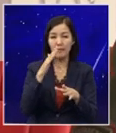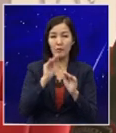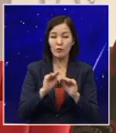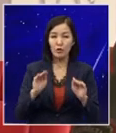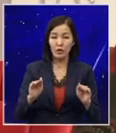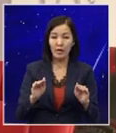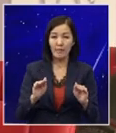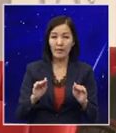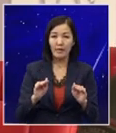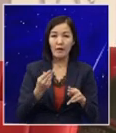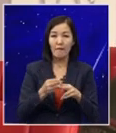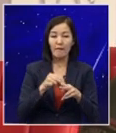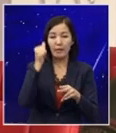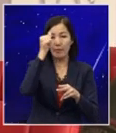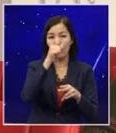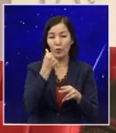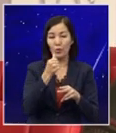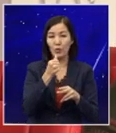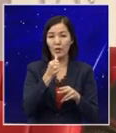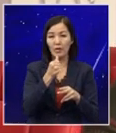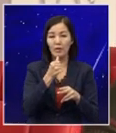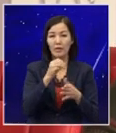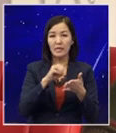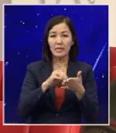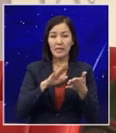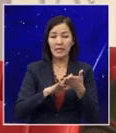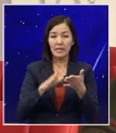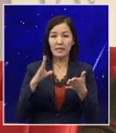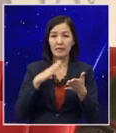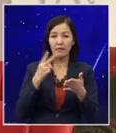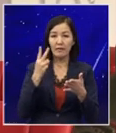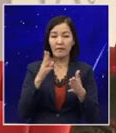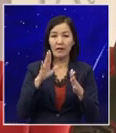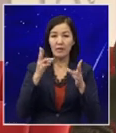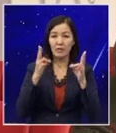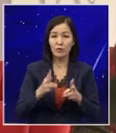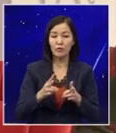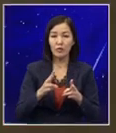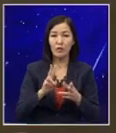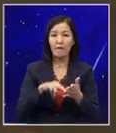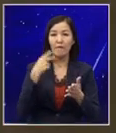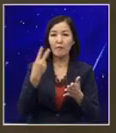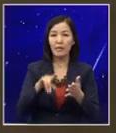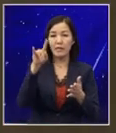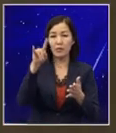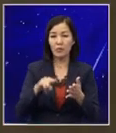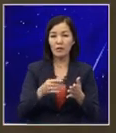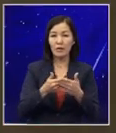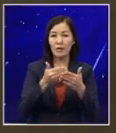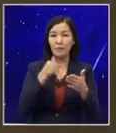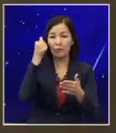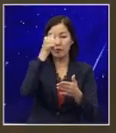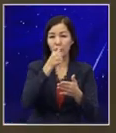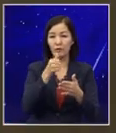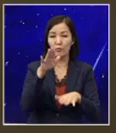учениками. За текущий год у нас зарегистрировано 2 случая выпадения из окон. В сравнении с аналогичным